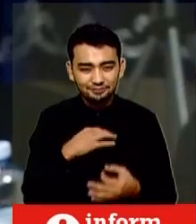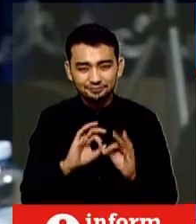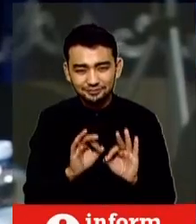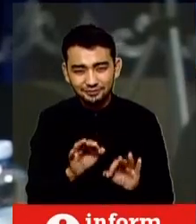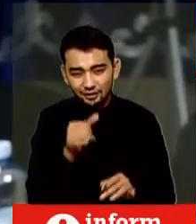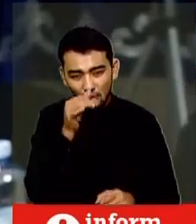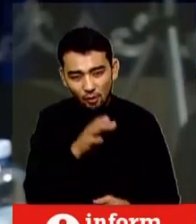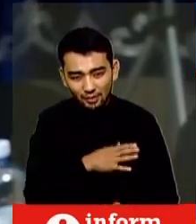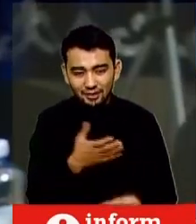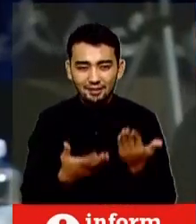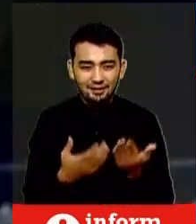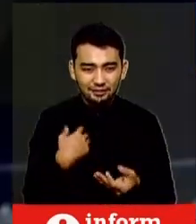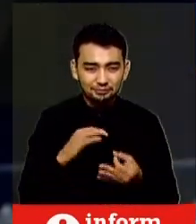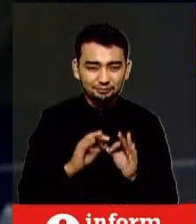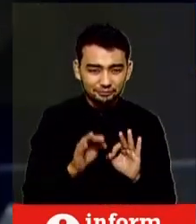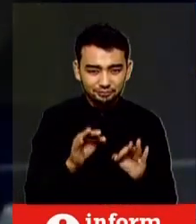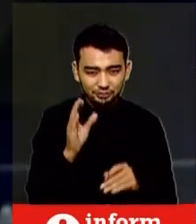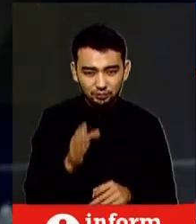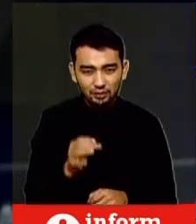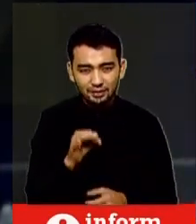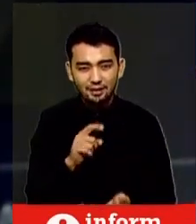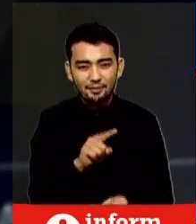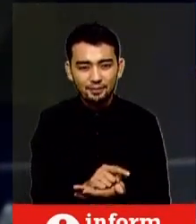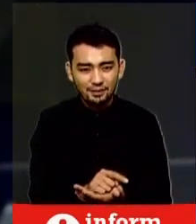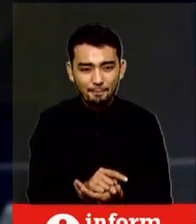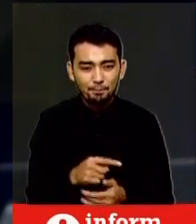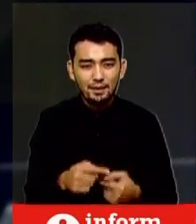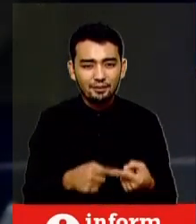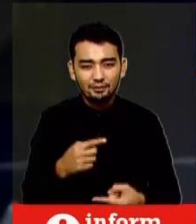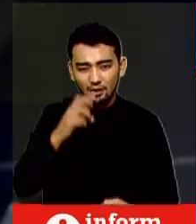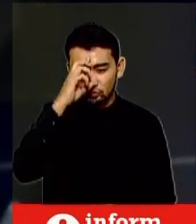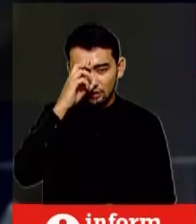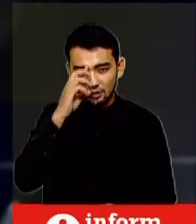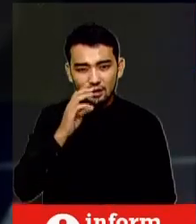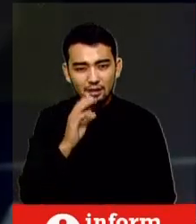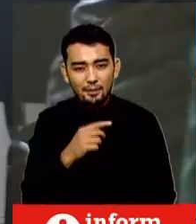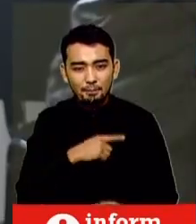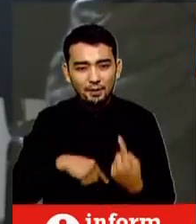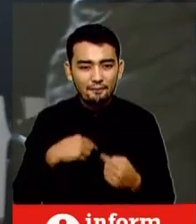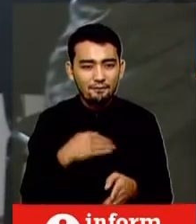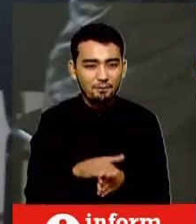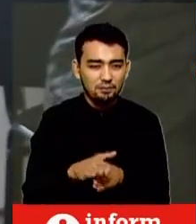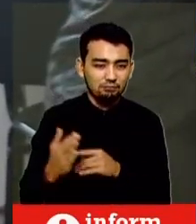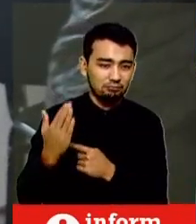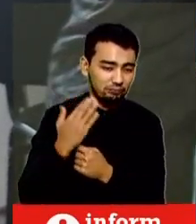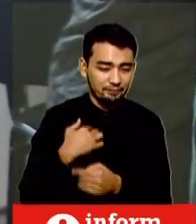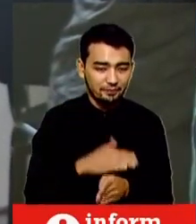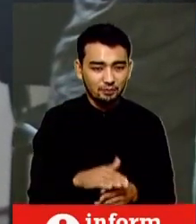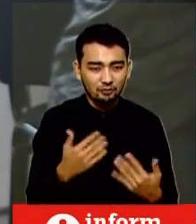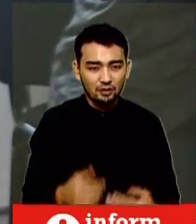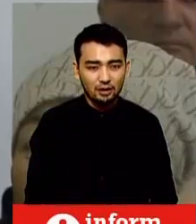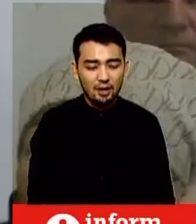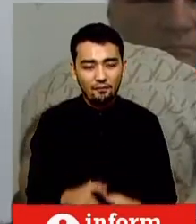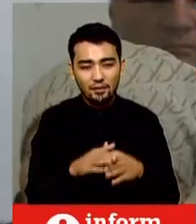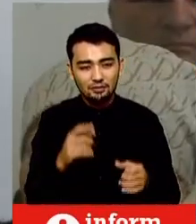смогли правильно объяснить. У нас стоит обязательство перед государством, мы должны его выполнять. Чиновники, между тем, уверены, что